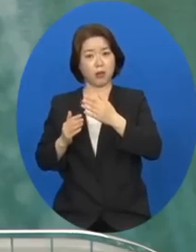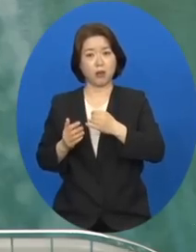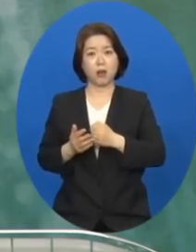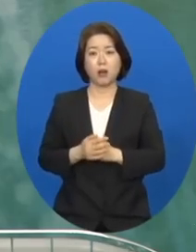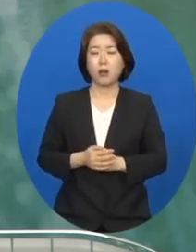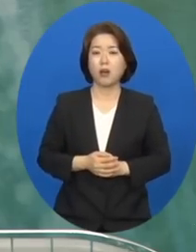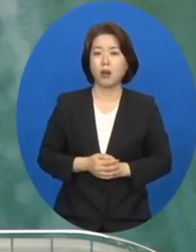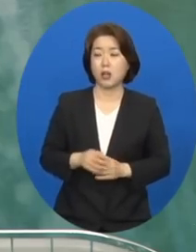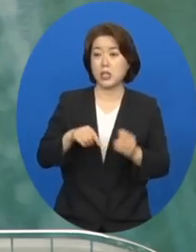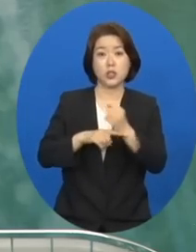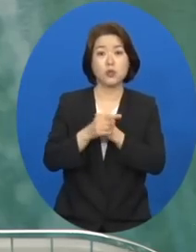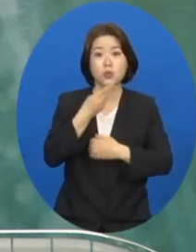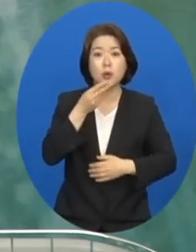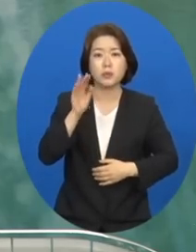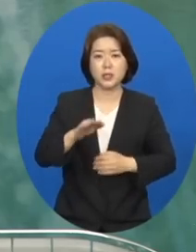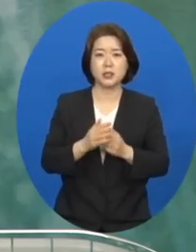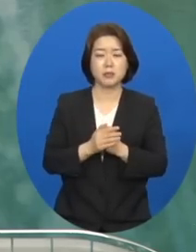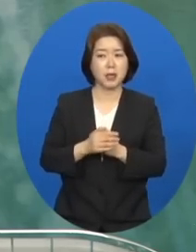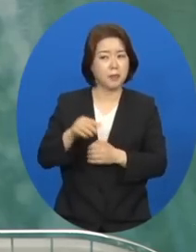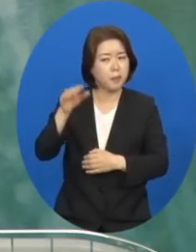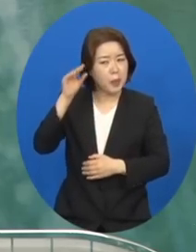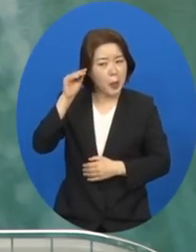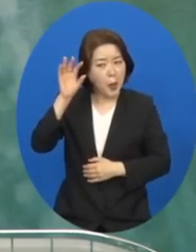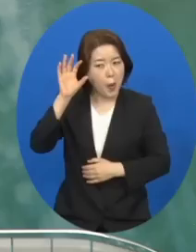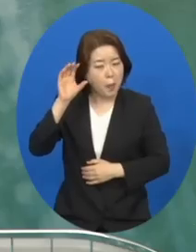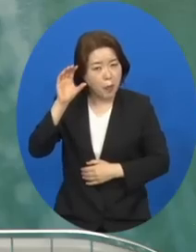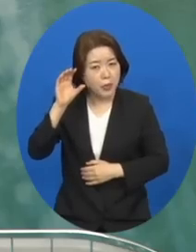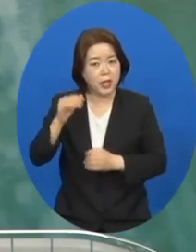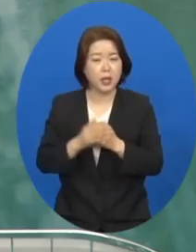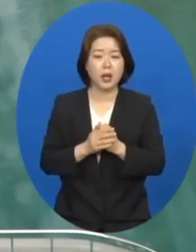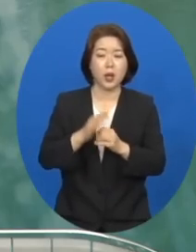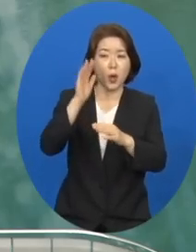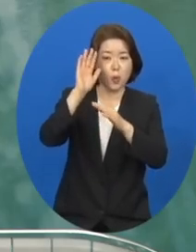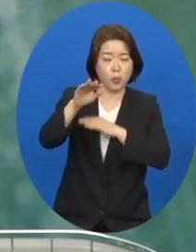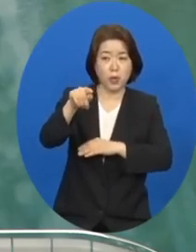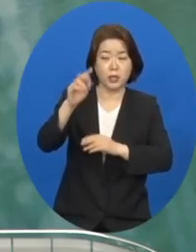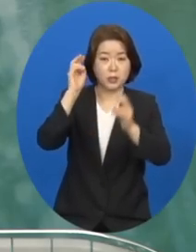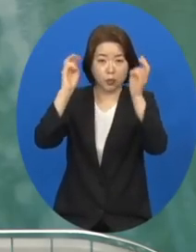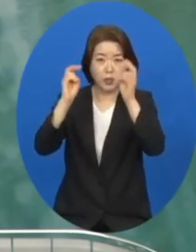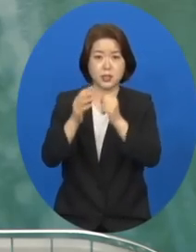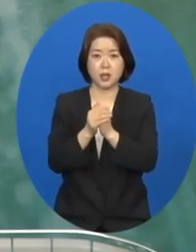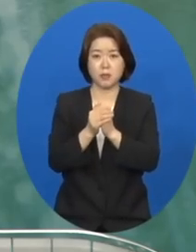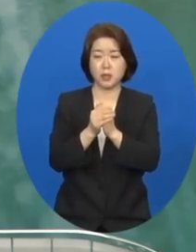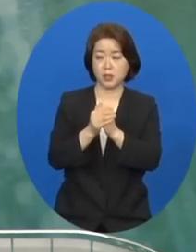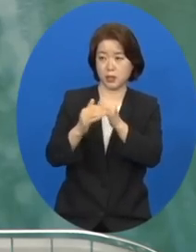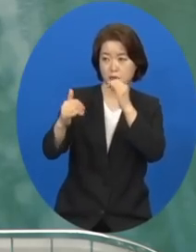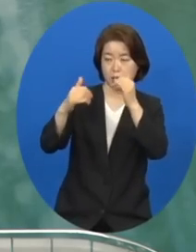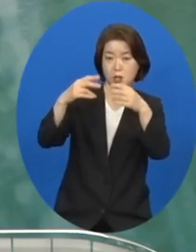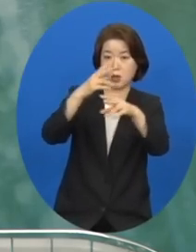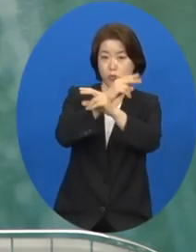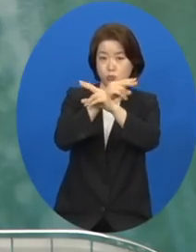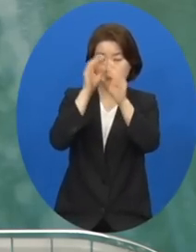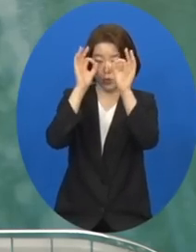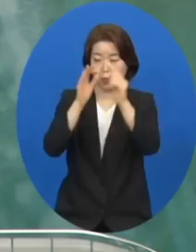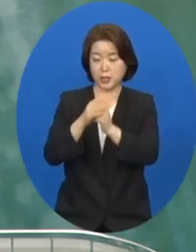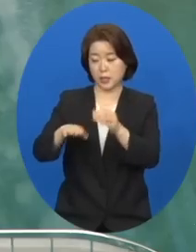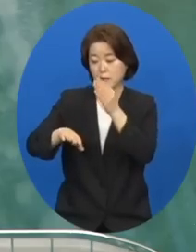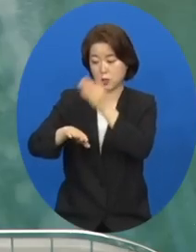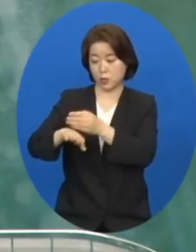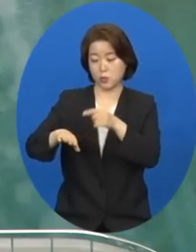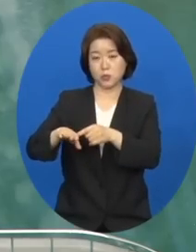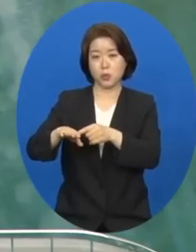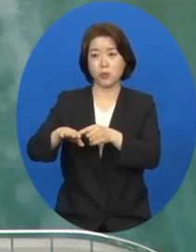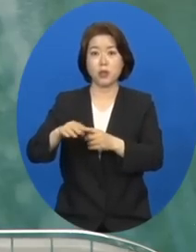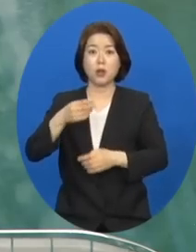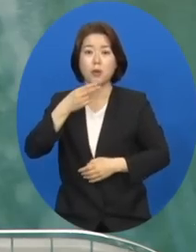이유를 밝히지는 않지만 들어보니까 나중에 그 회사에서 이 사람이 이제 주므로 인터뷰 했는데 손이 없다는 것은 나중에 한